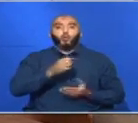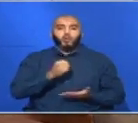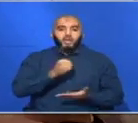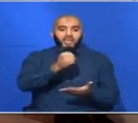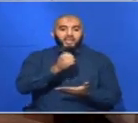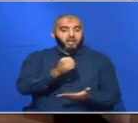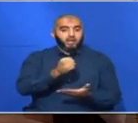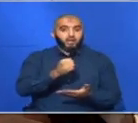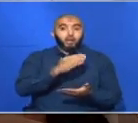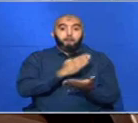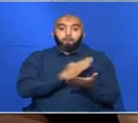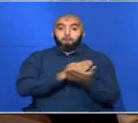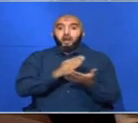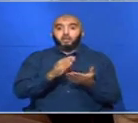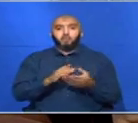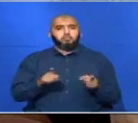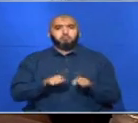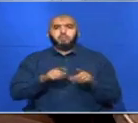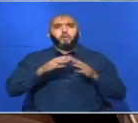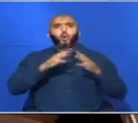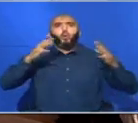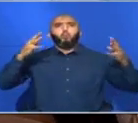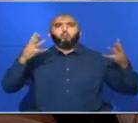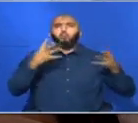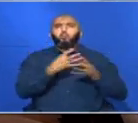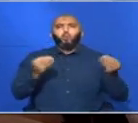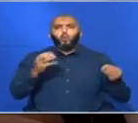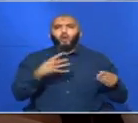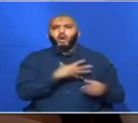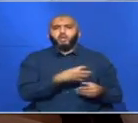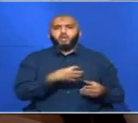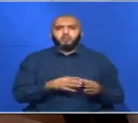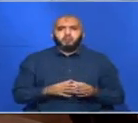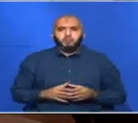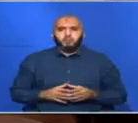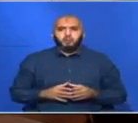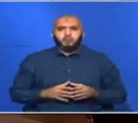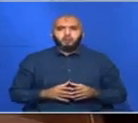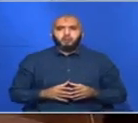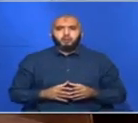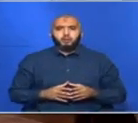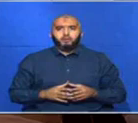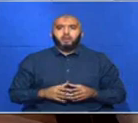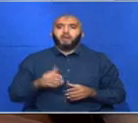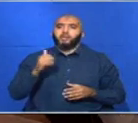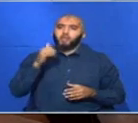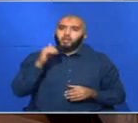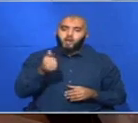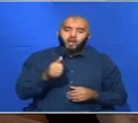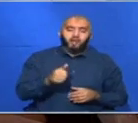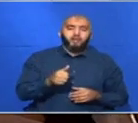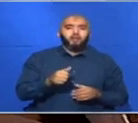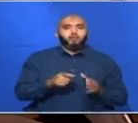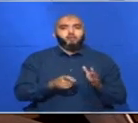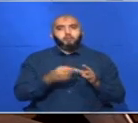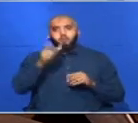ان المال مهما كبر فانه في كل مرحله يعني يقسموا الى اجزاء وبالتالي